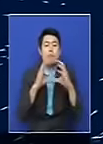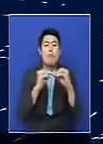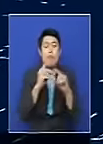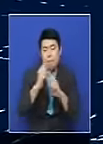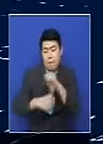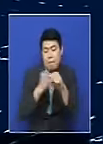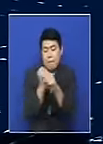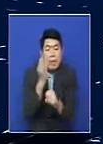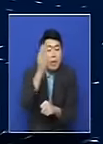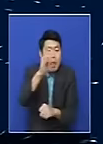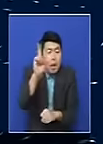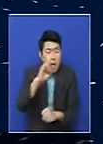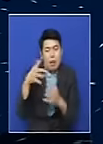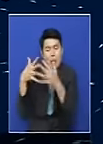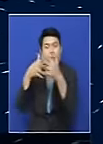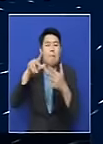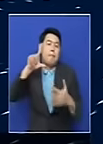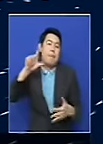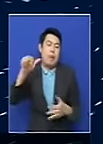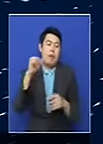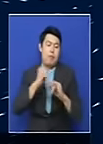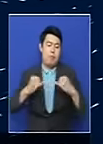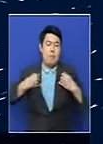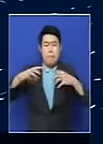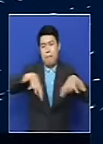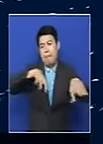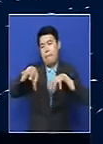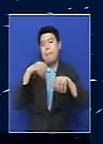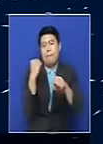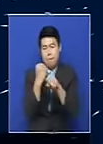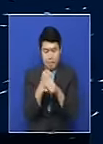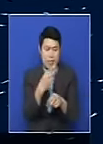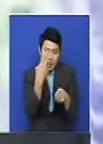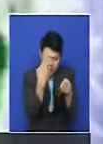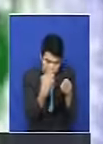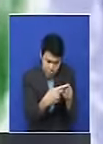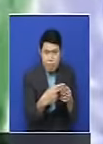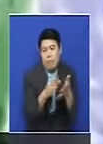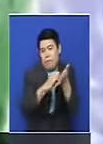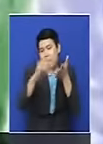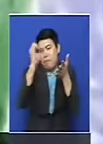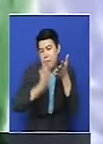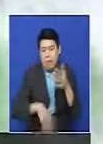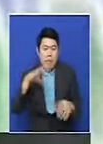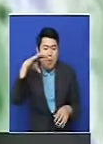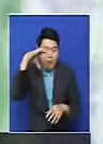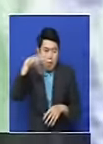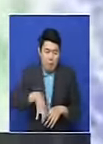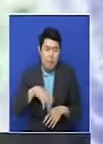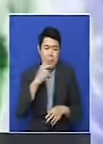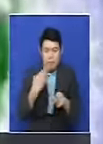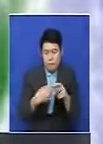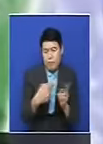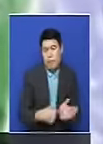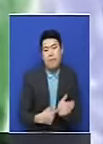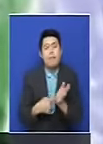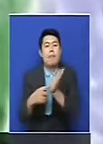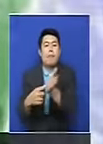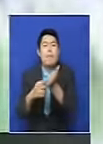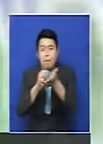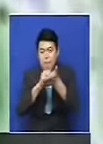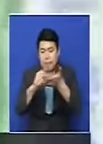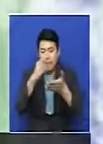นปีหน้านะครับที่สหรัฐอเมริกาจะเป็นเจ้าภาพนั้นนะครับจะต้องนำชื่อออกนะครับโดยกรมอุตุนิยมวิทยาก็เสนอชื่อให้